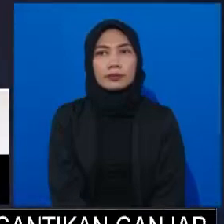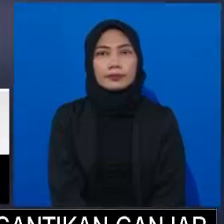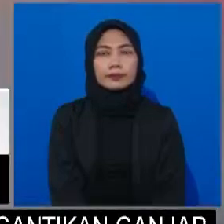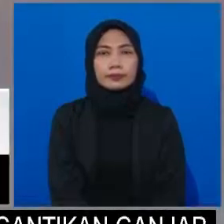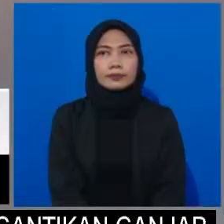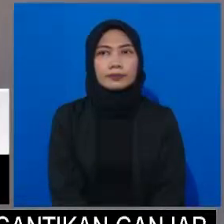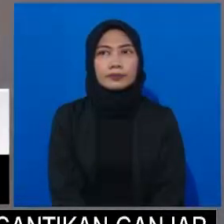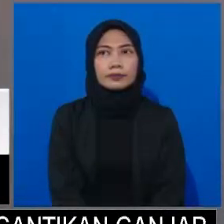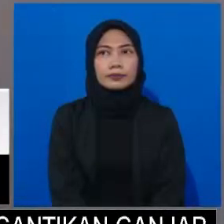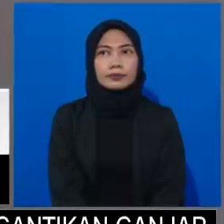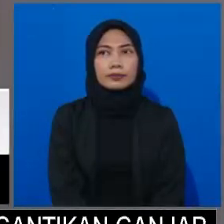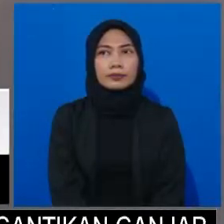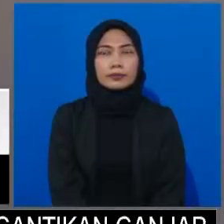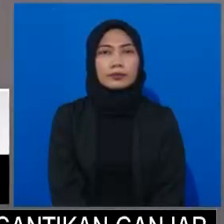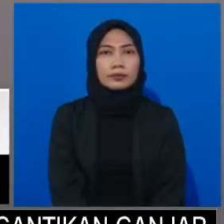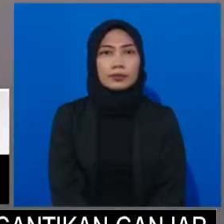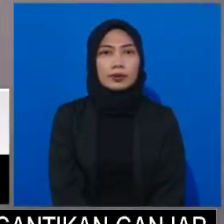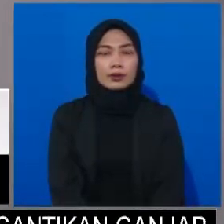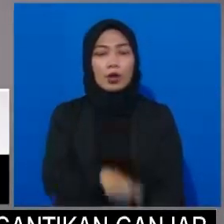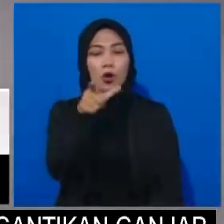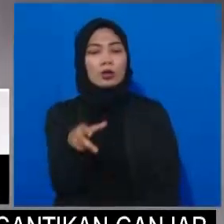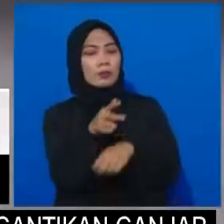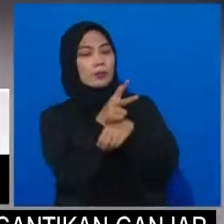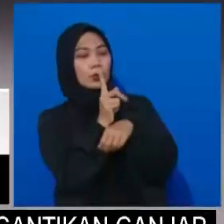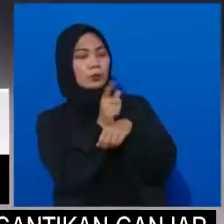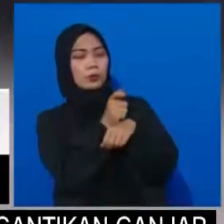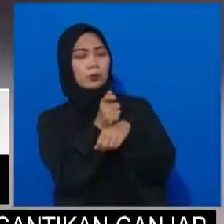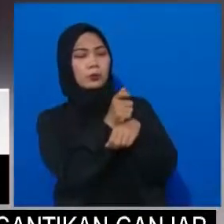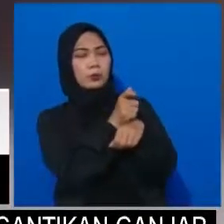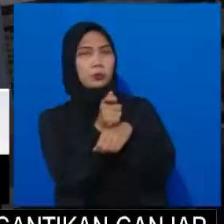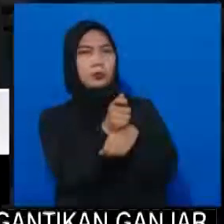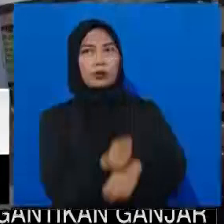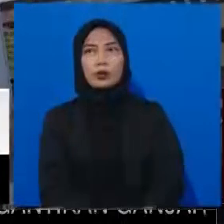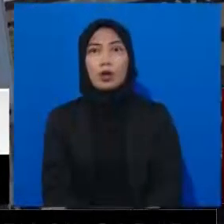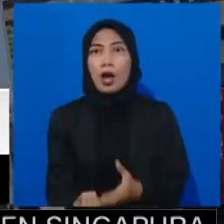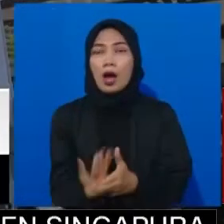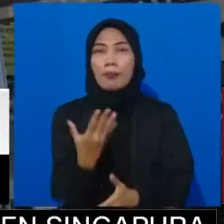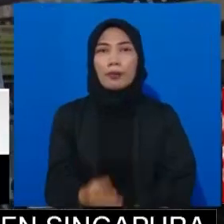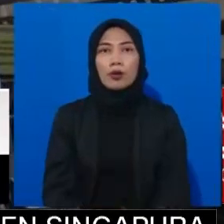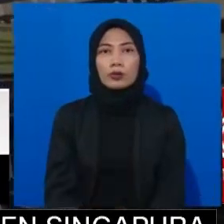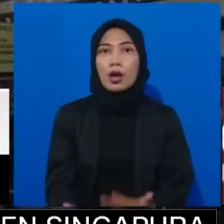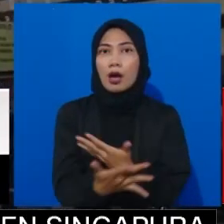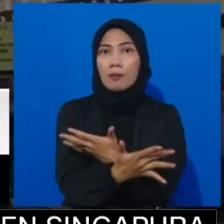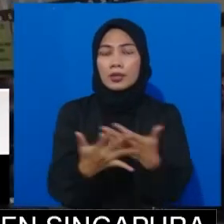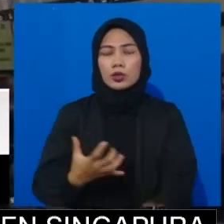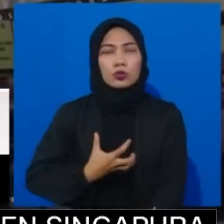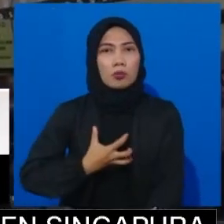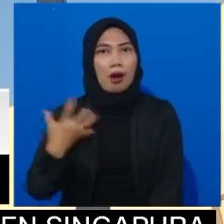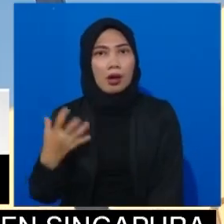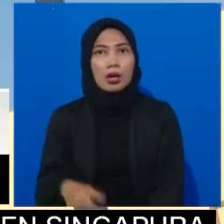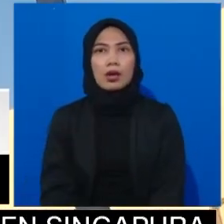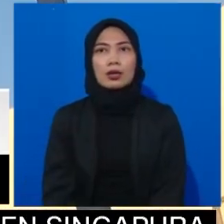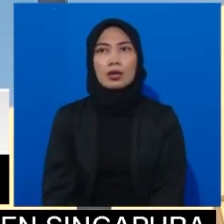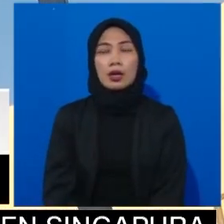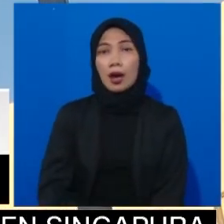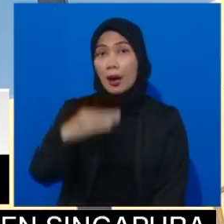Aksi pengendara bentor ini direkam oleh pengendara lainnya. Sejumlah netizen mengecam tindak kekerasan terhadap hewan ini.